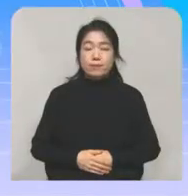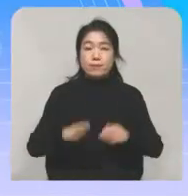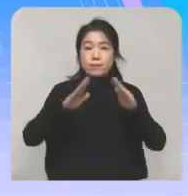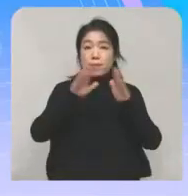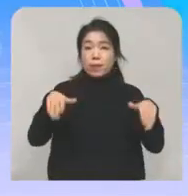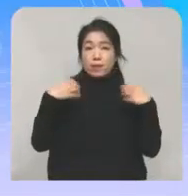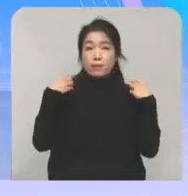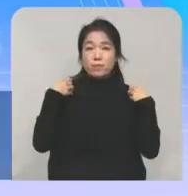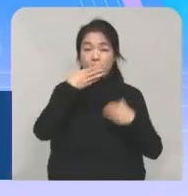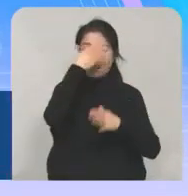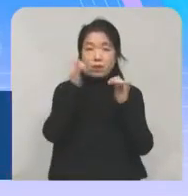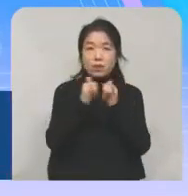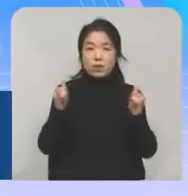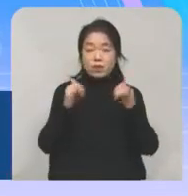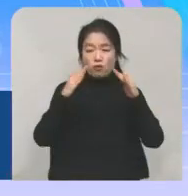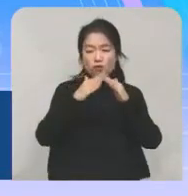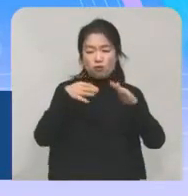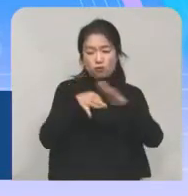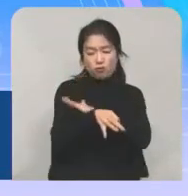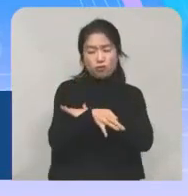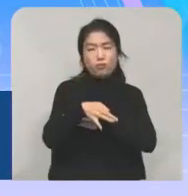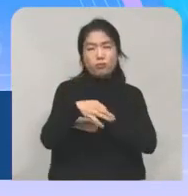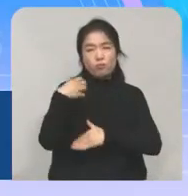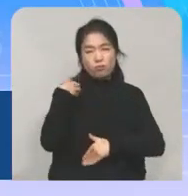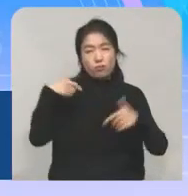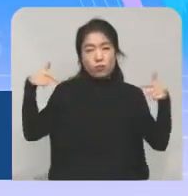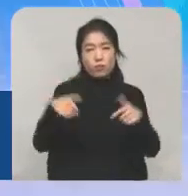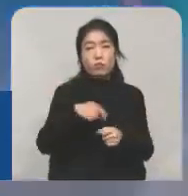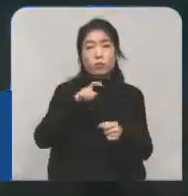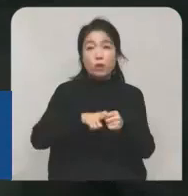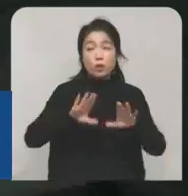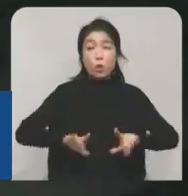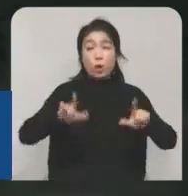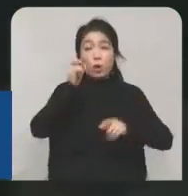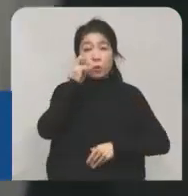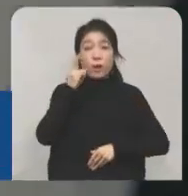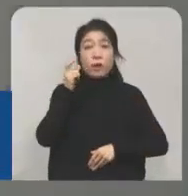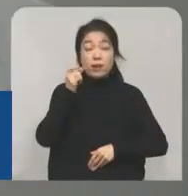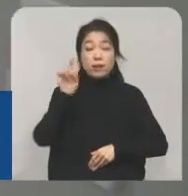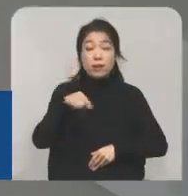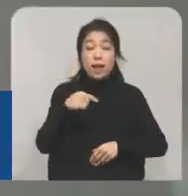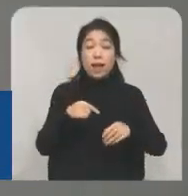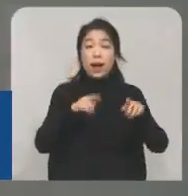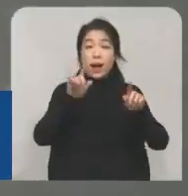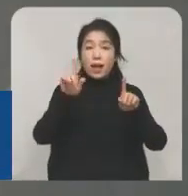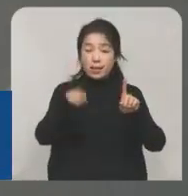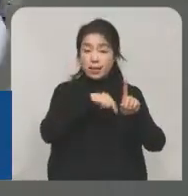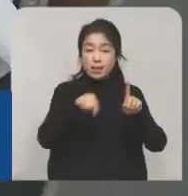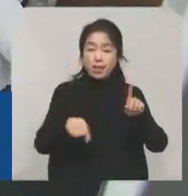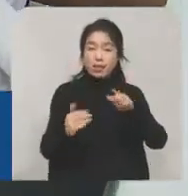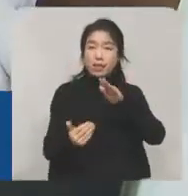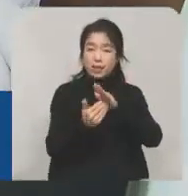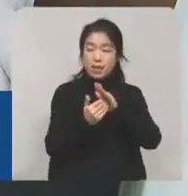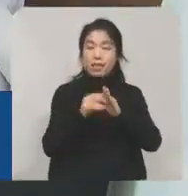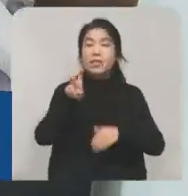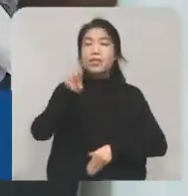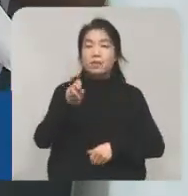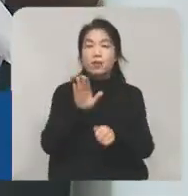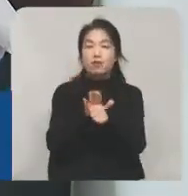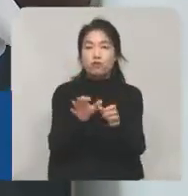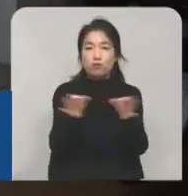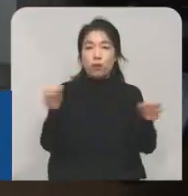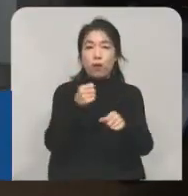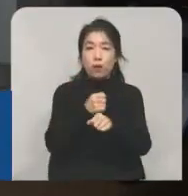전라남도가 청년들의 주거비 부담을 줄이기 위해서 올해 월세를 인강 최대 20만원까지 지원합니다 지원